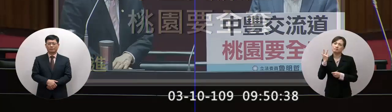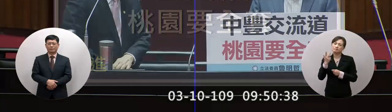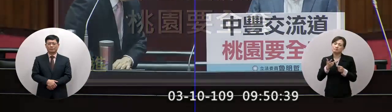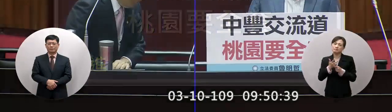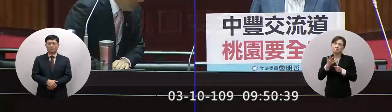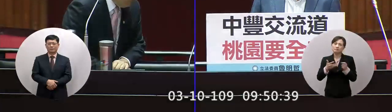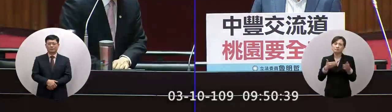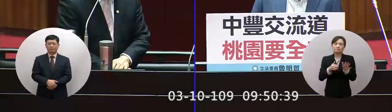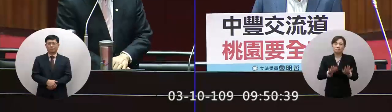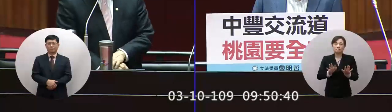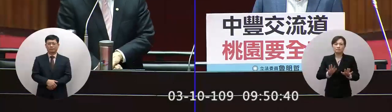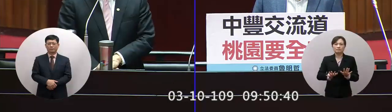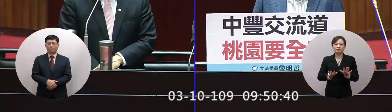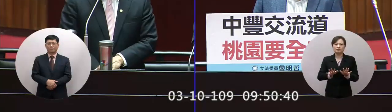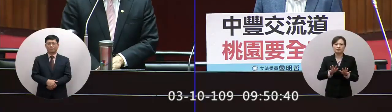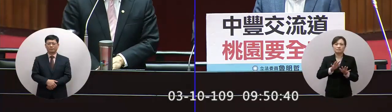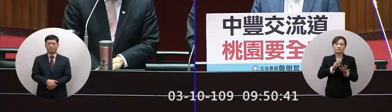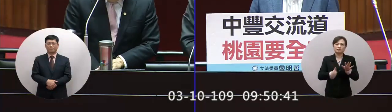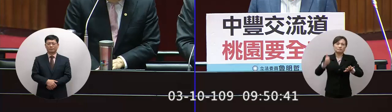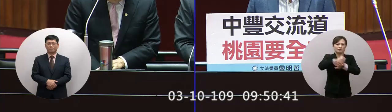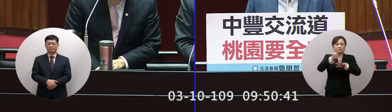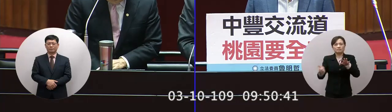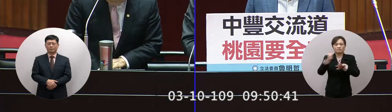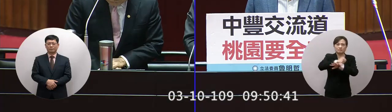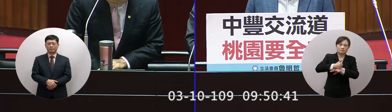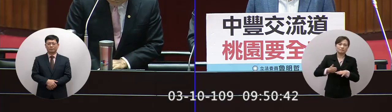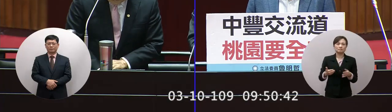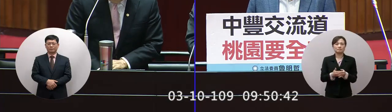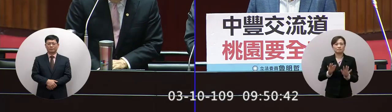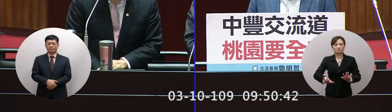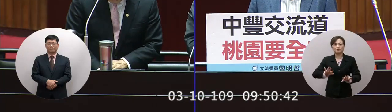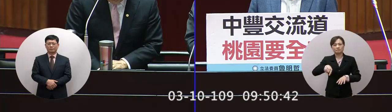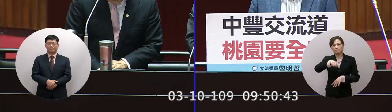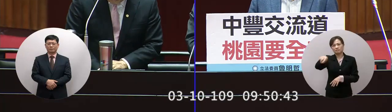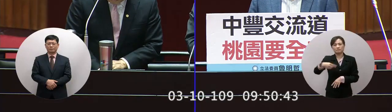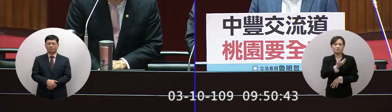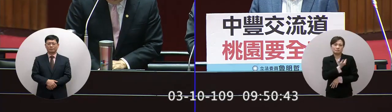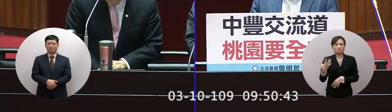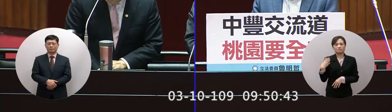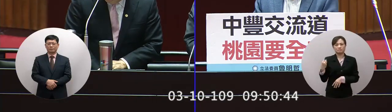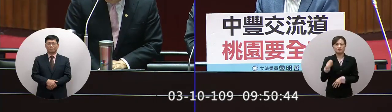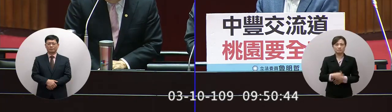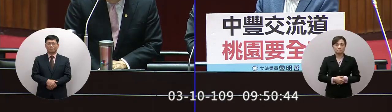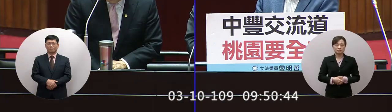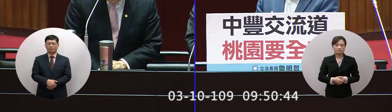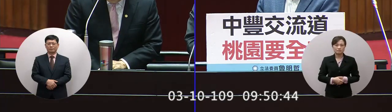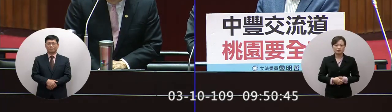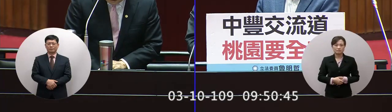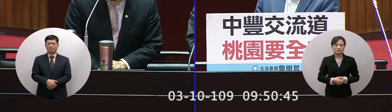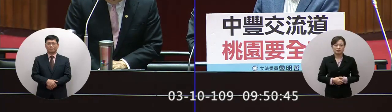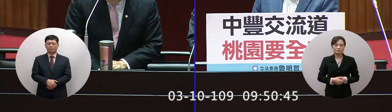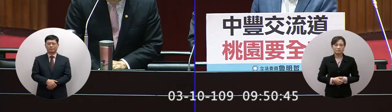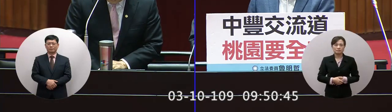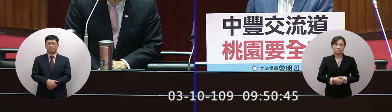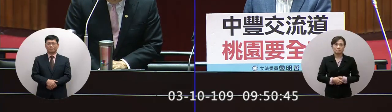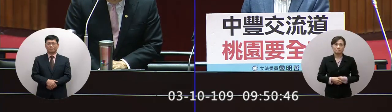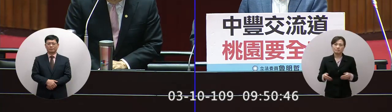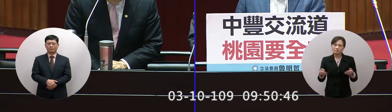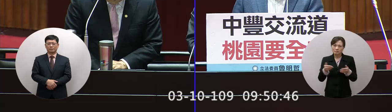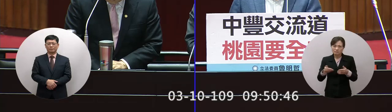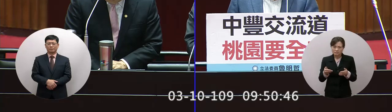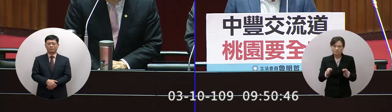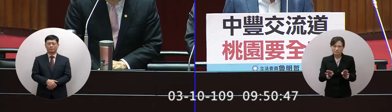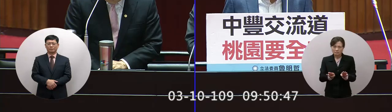来也改朝换代了，但大家还在等待。到现在为止啊，我们当然知道进度是